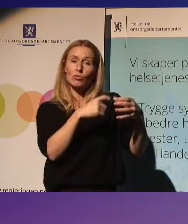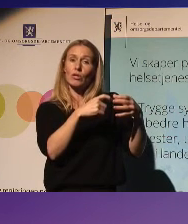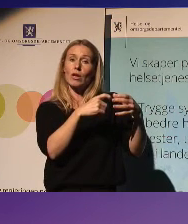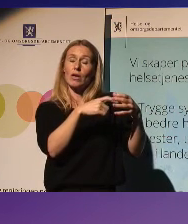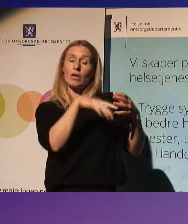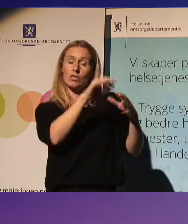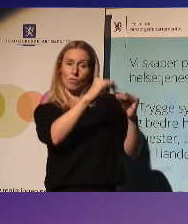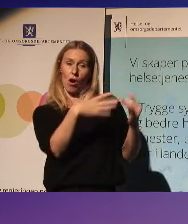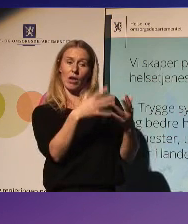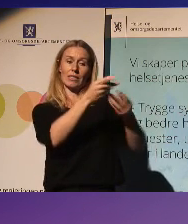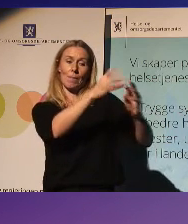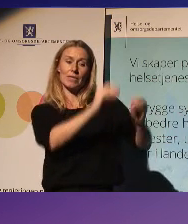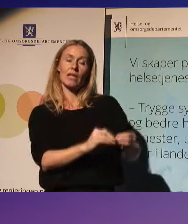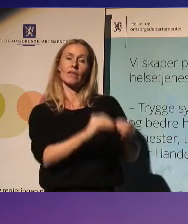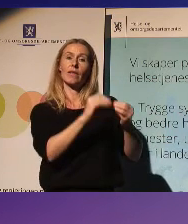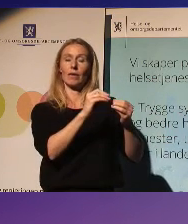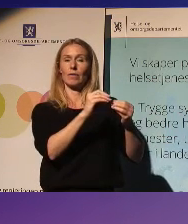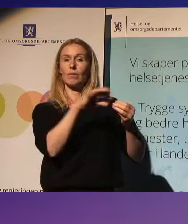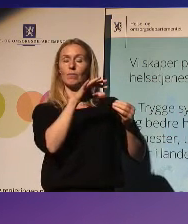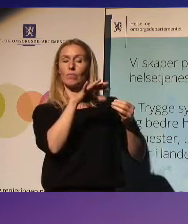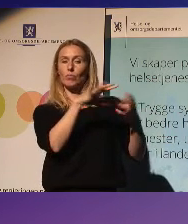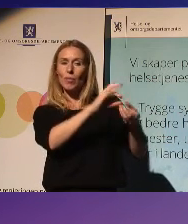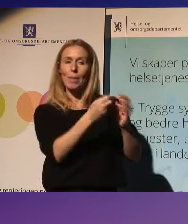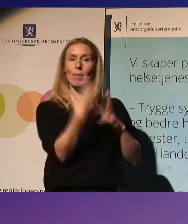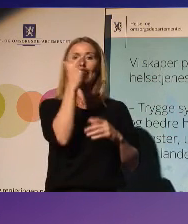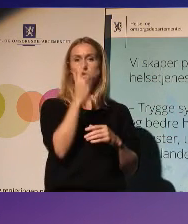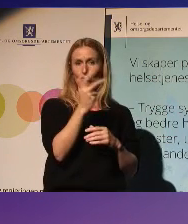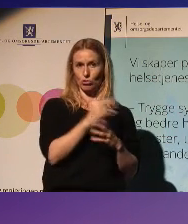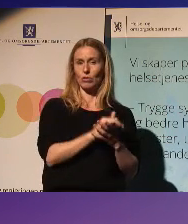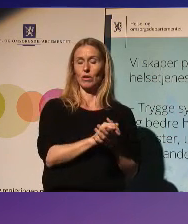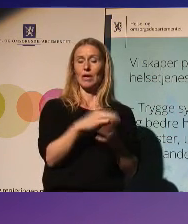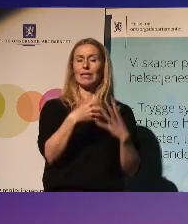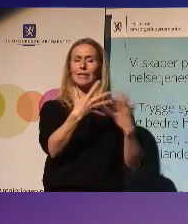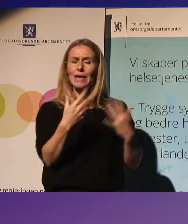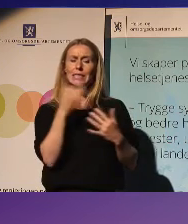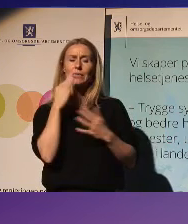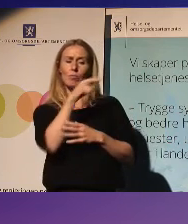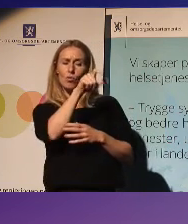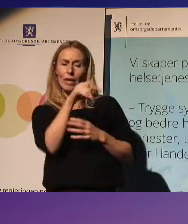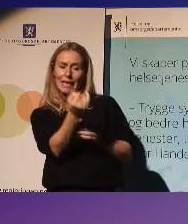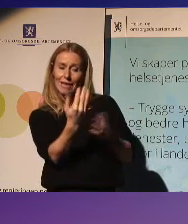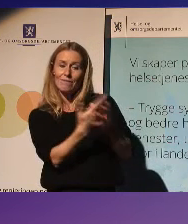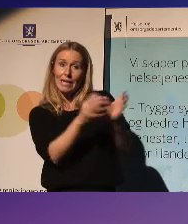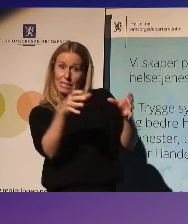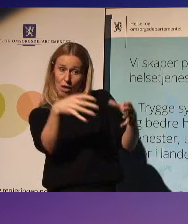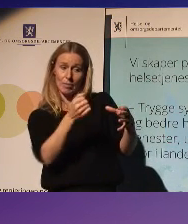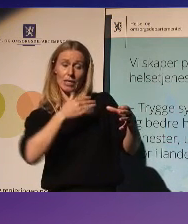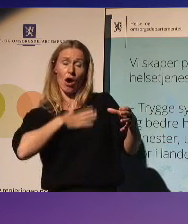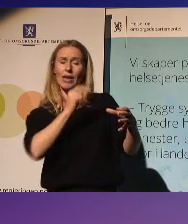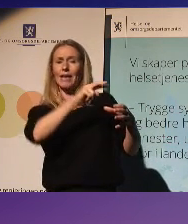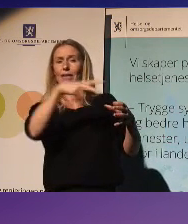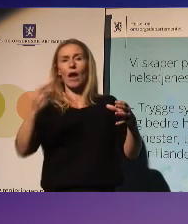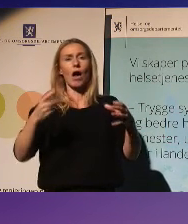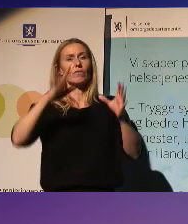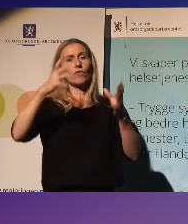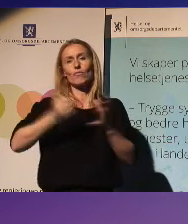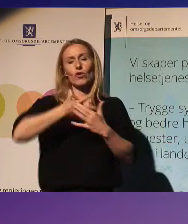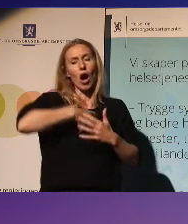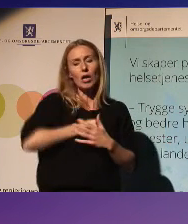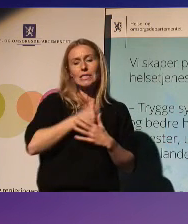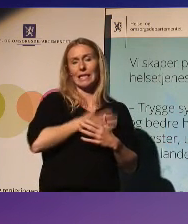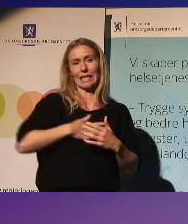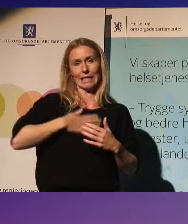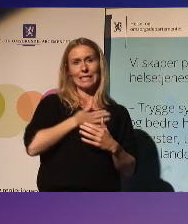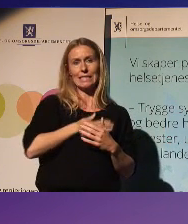og psykiatrilidelser. De fleste beboerne I dette bofellesskapet har en eller annen form for angstlidelse